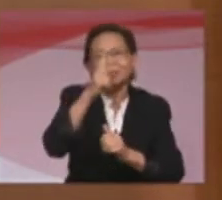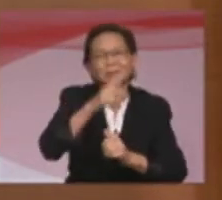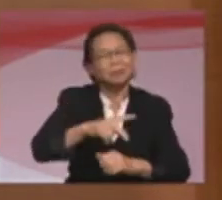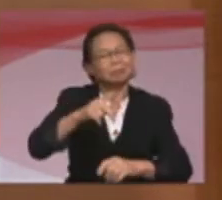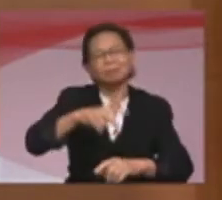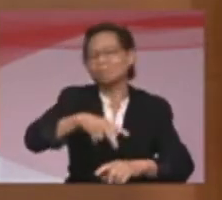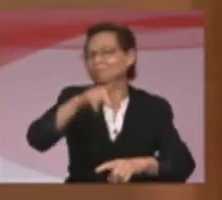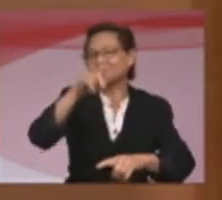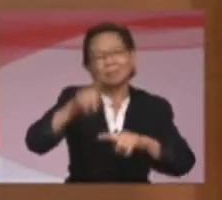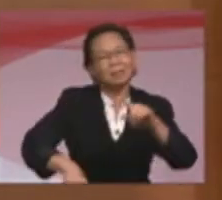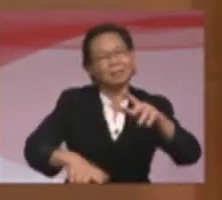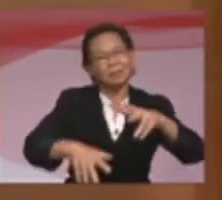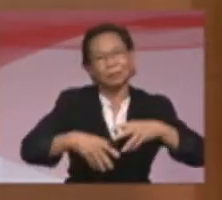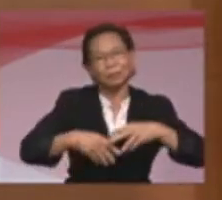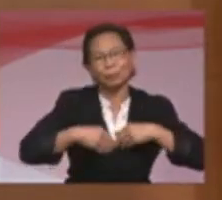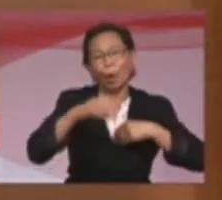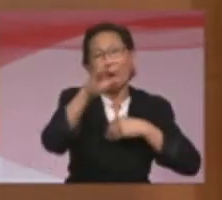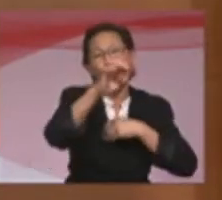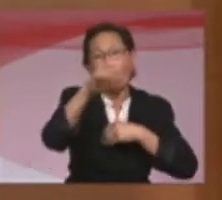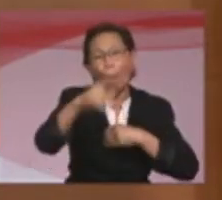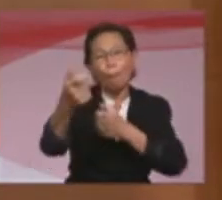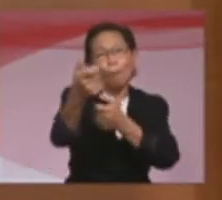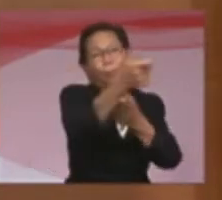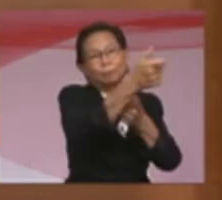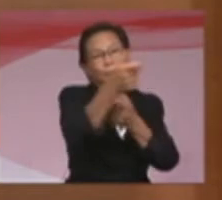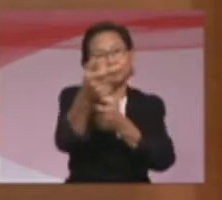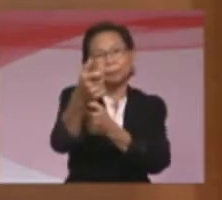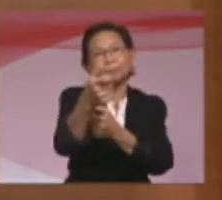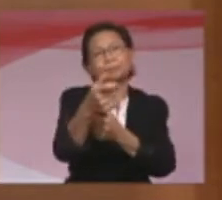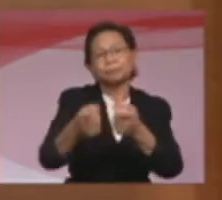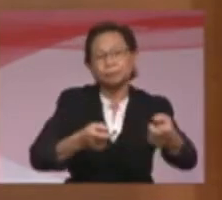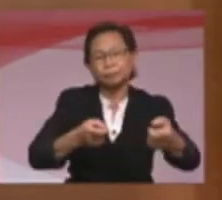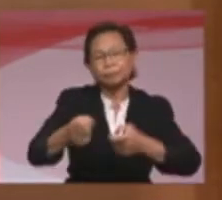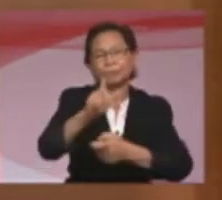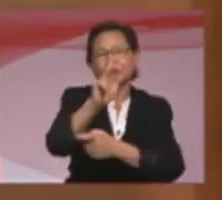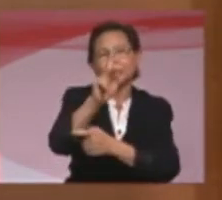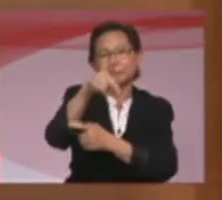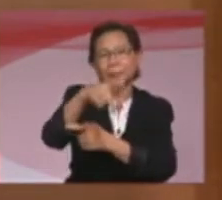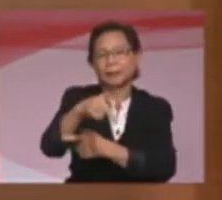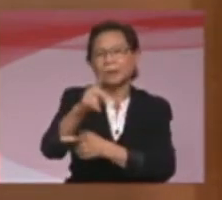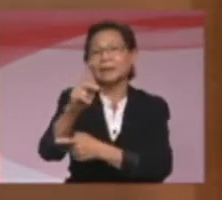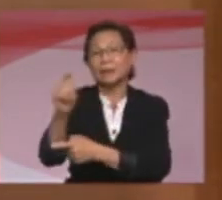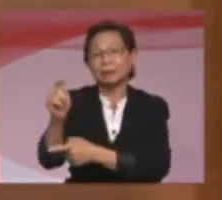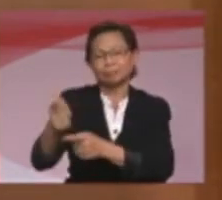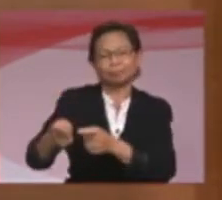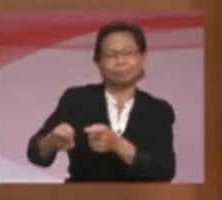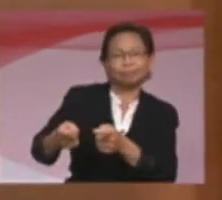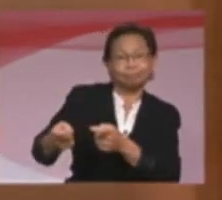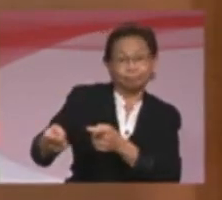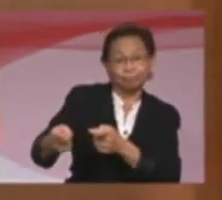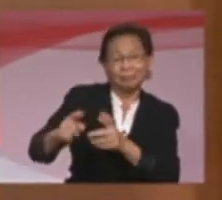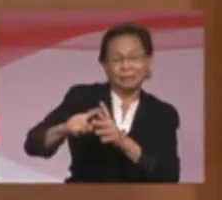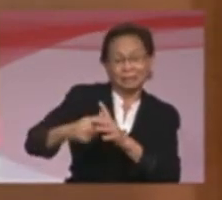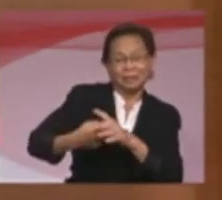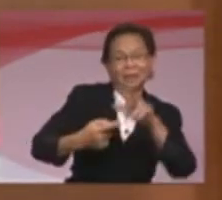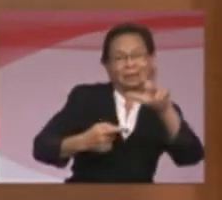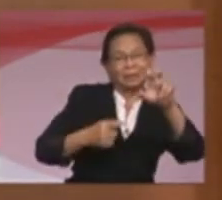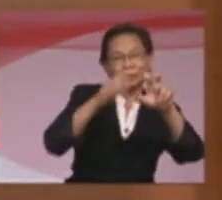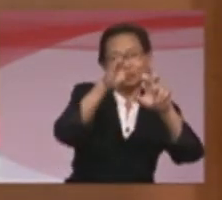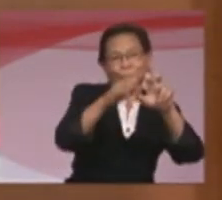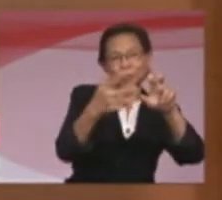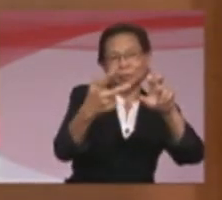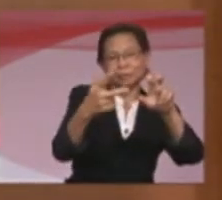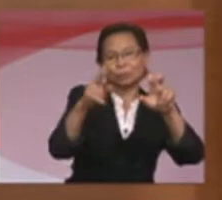Op sanitasi awam di bawah kawal selia Kementerian Perumahan dan Kerajaan Tempatan sejak